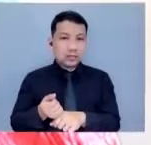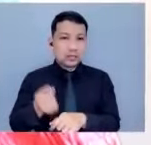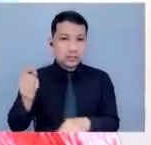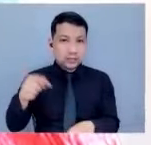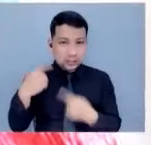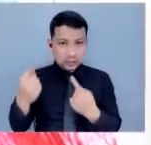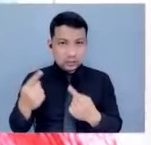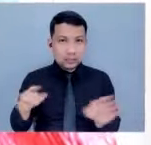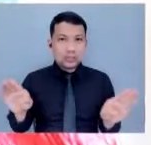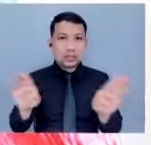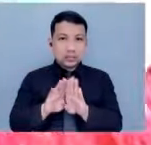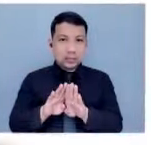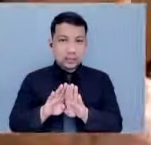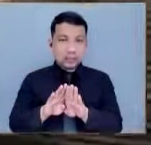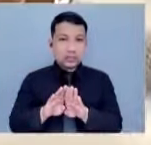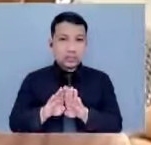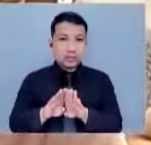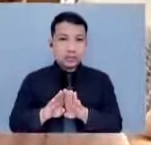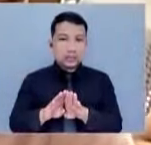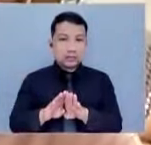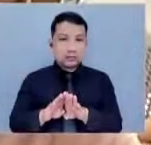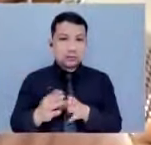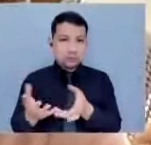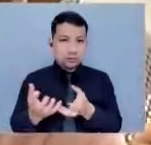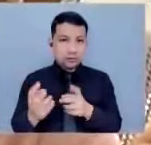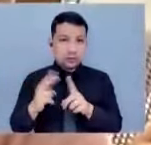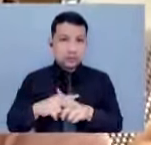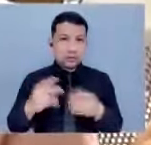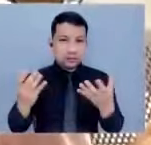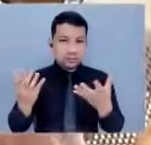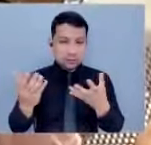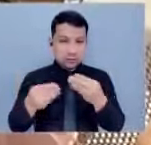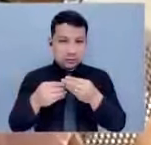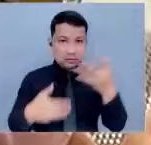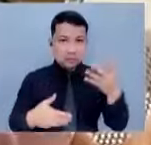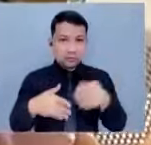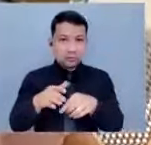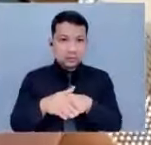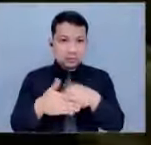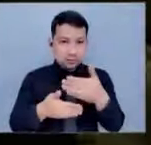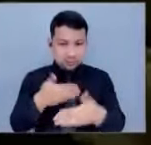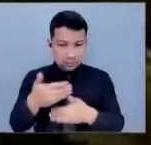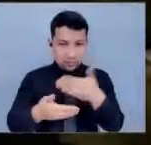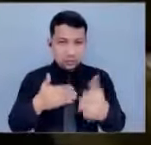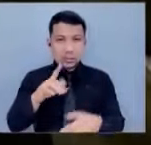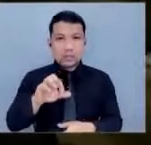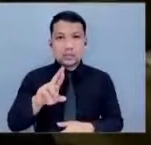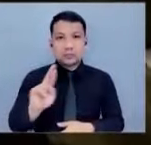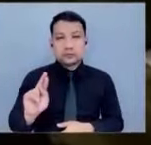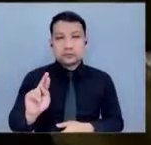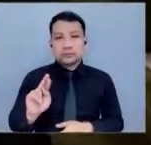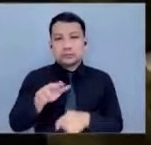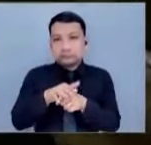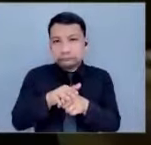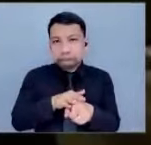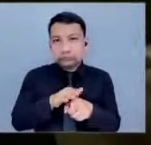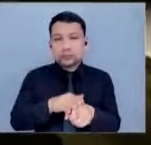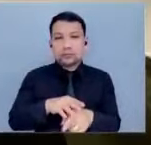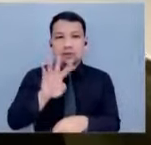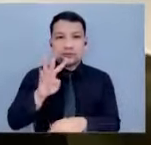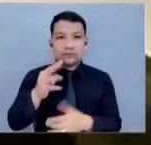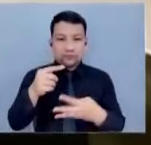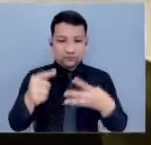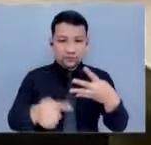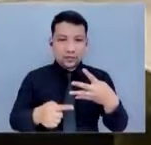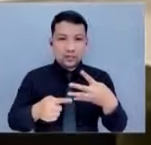saka maghahabol. Dahil sa daming humahabol, bumagal ang proseso sa LTFRB. Yan ay kahit 4 na requirement lang ang hinihingi